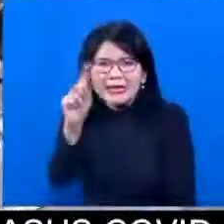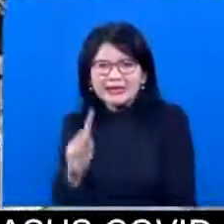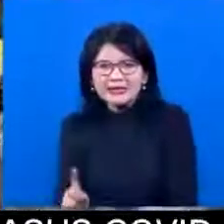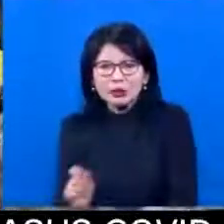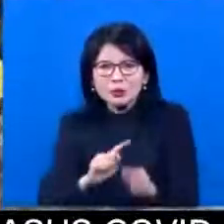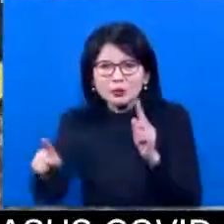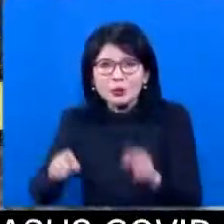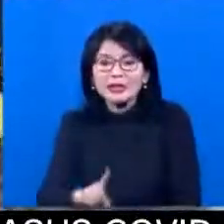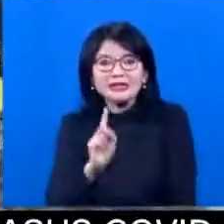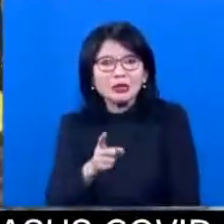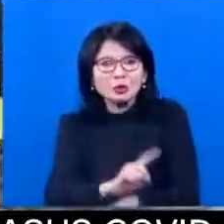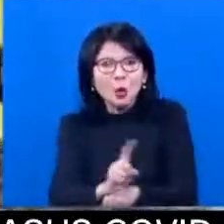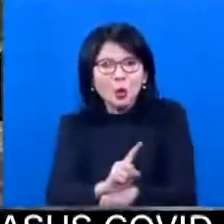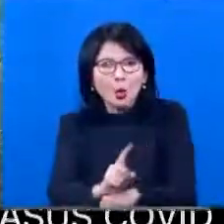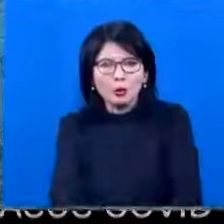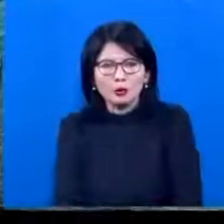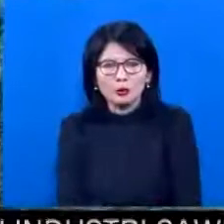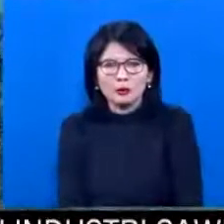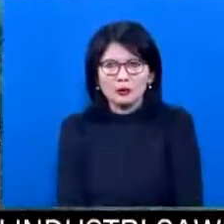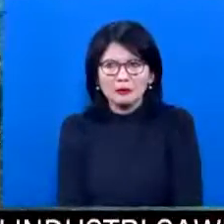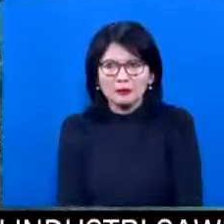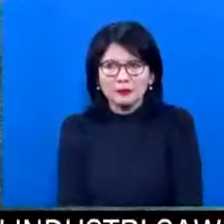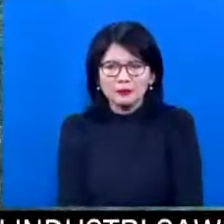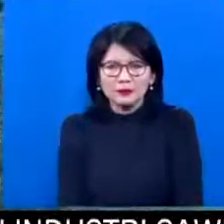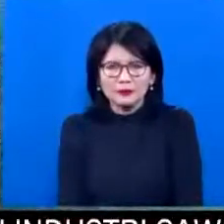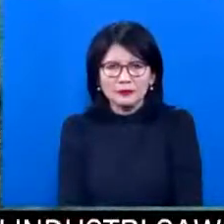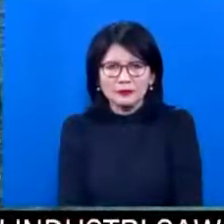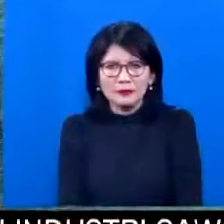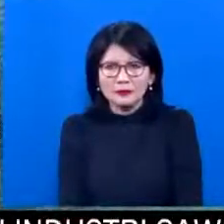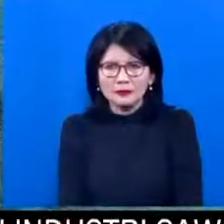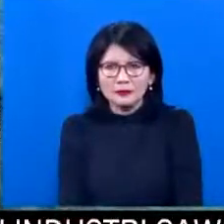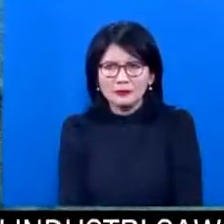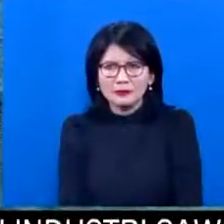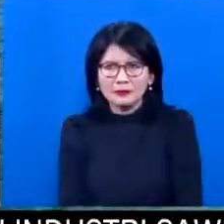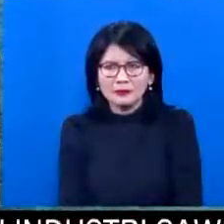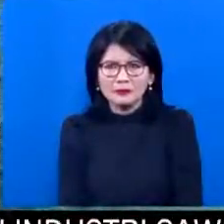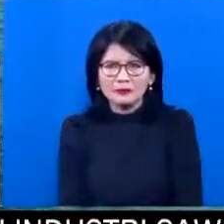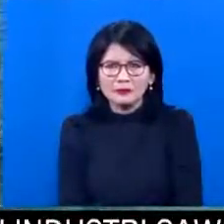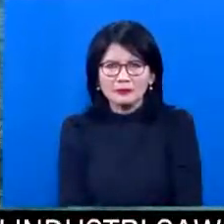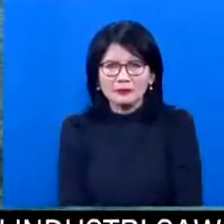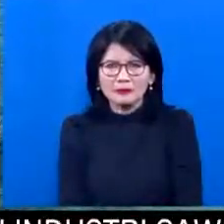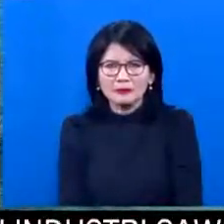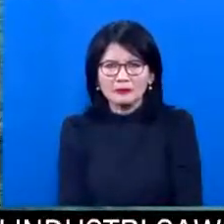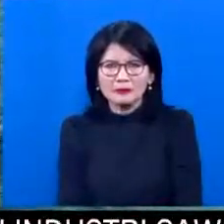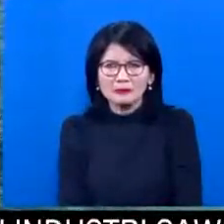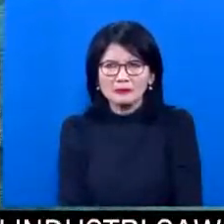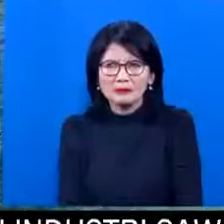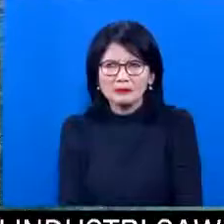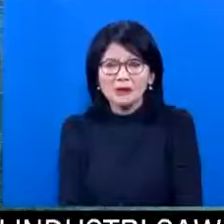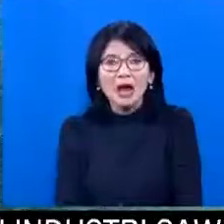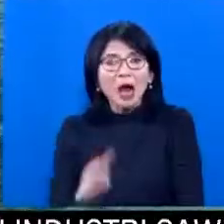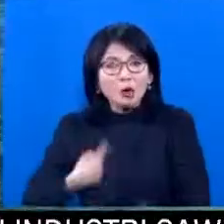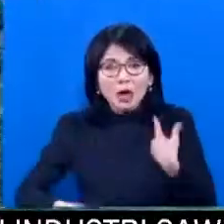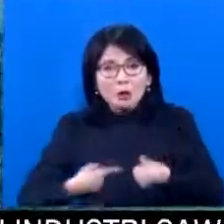listrik di salah satu kios. Banyak atau tidak sudah? Ketika kamu mau korsleting sudah? Sudah ada yang